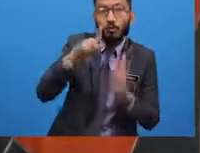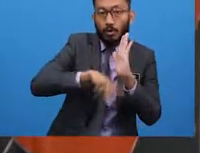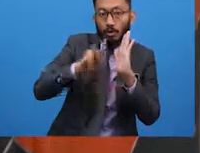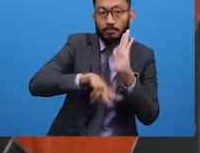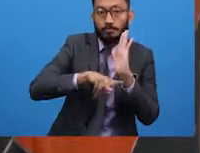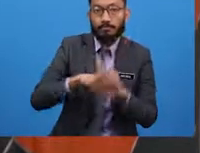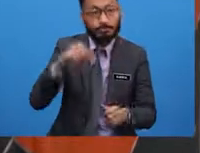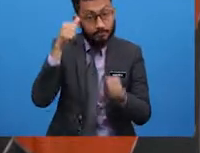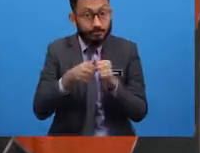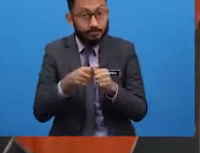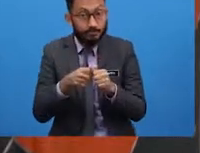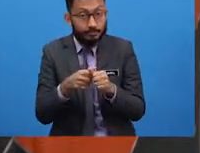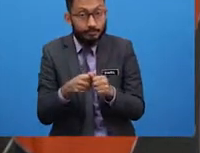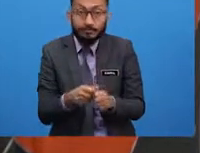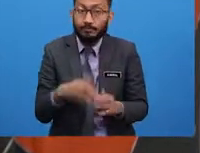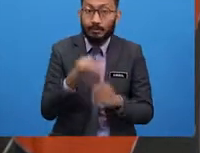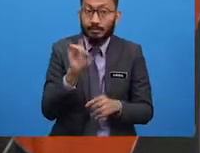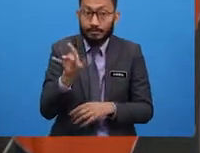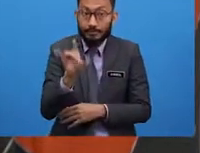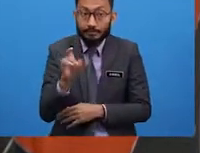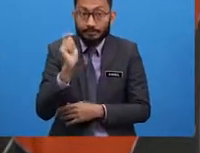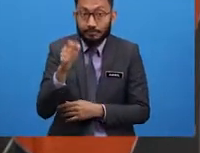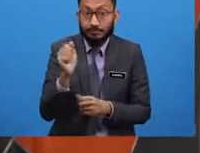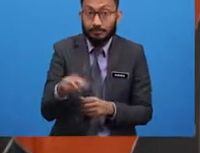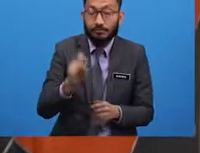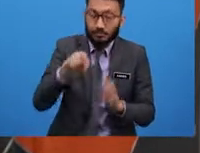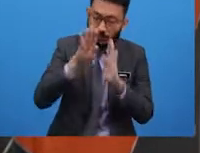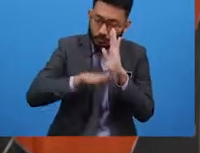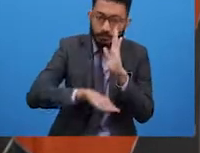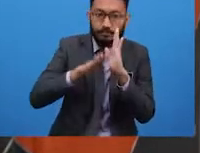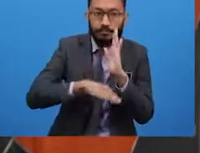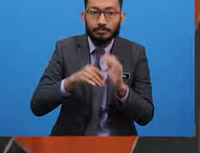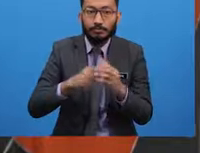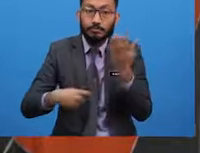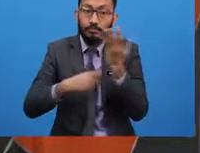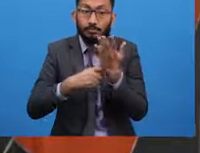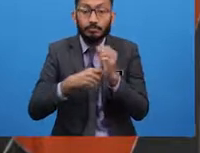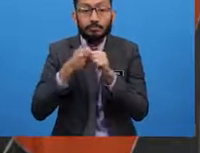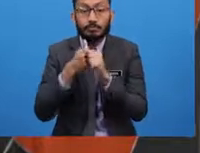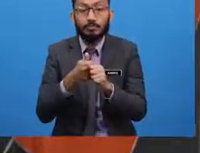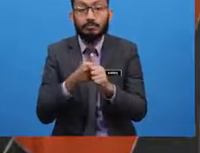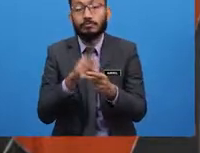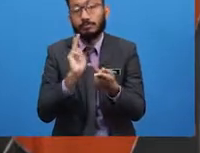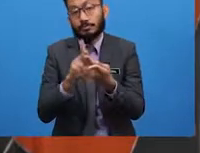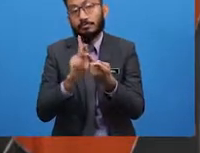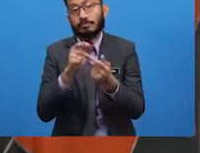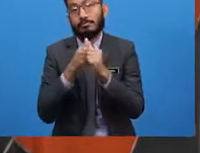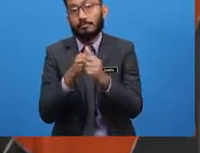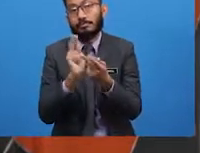Ingat, bilangan renjisan boleh ditambah atau dikurangkan mengikut kesesuaian hasil terapan.